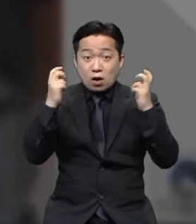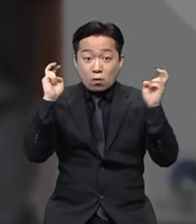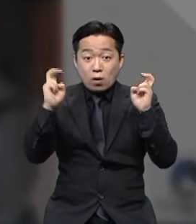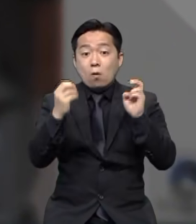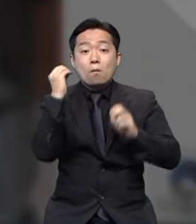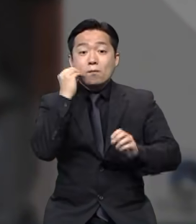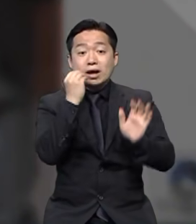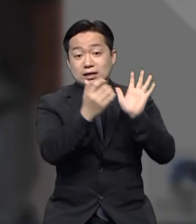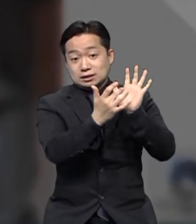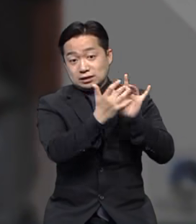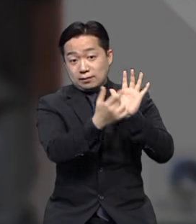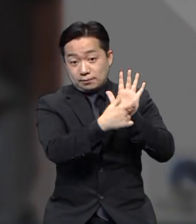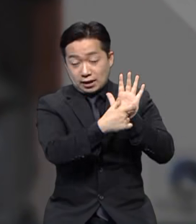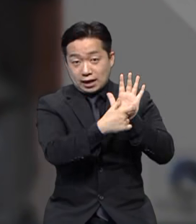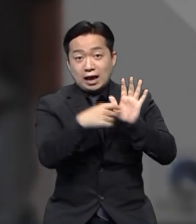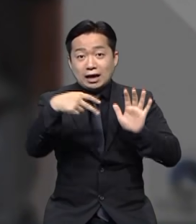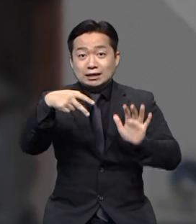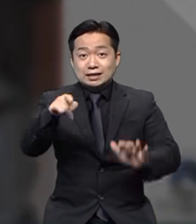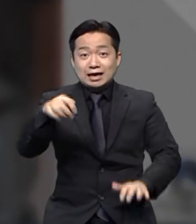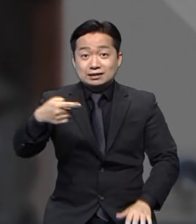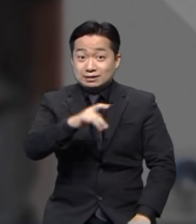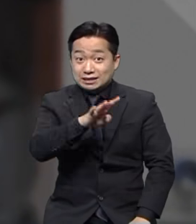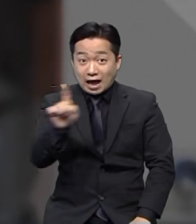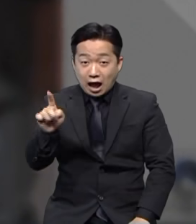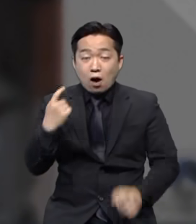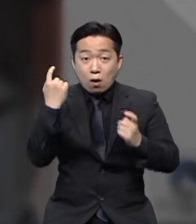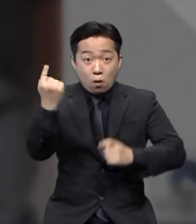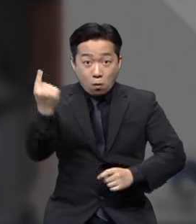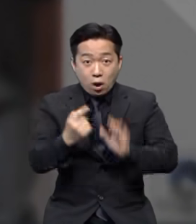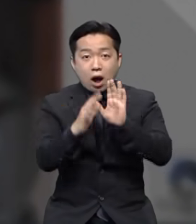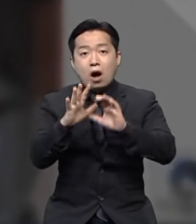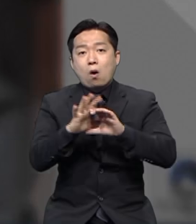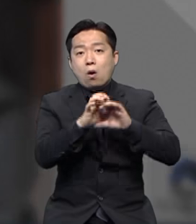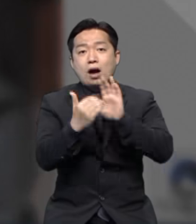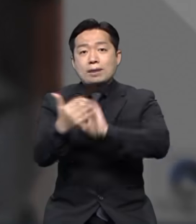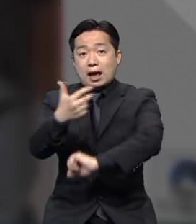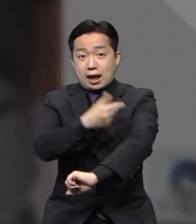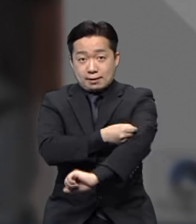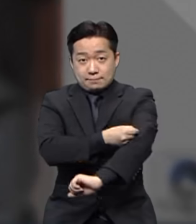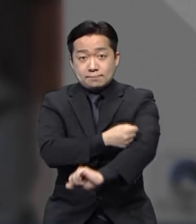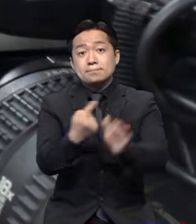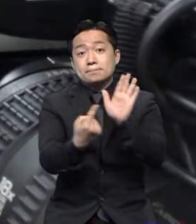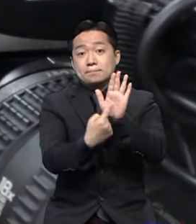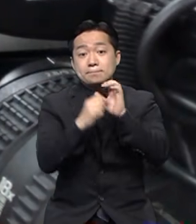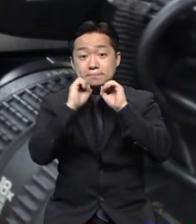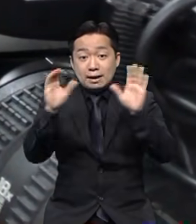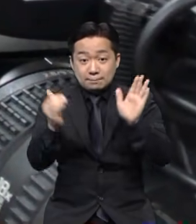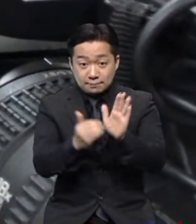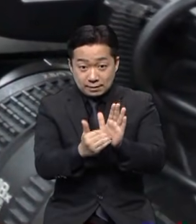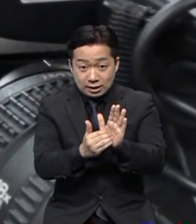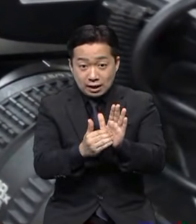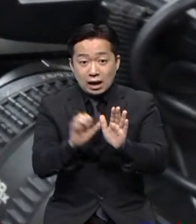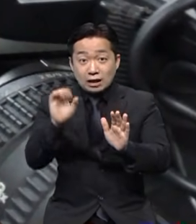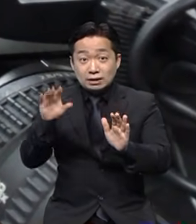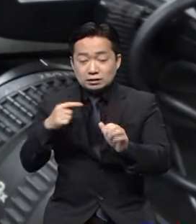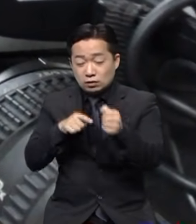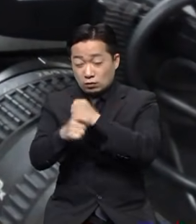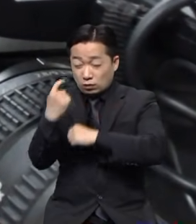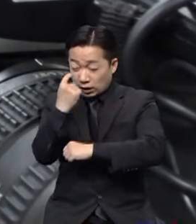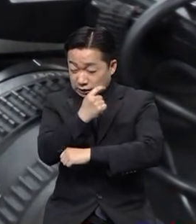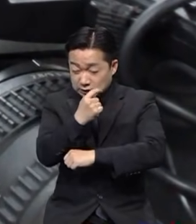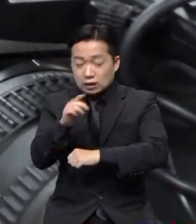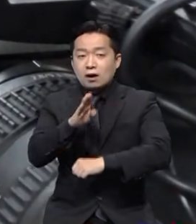홈페이지. 세르비아 관광을 하면서 원하는 종류의 코로나19 백신을 맞을 수 있다고 광고했는데 SBS 확인 결과